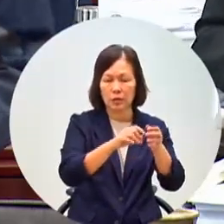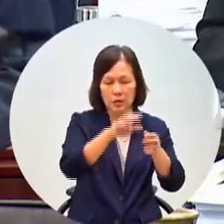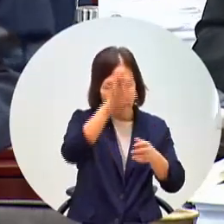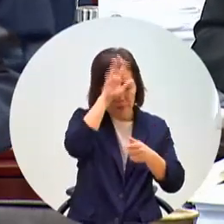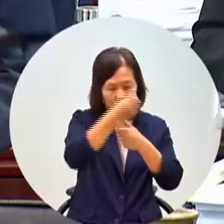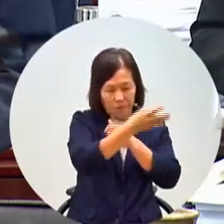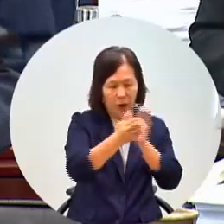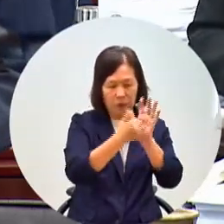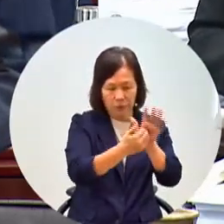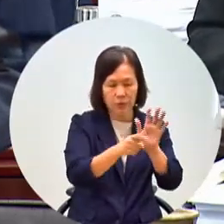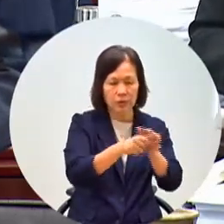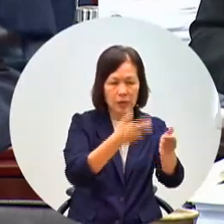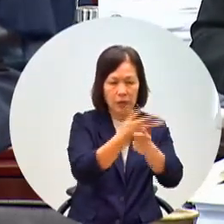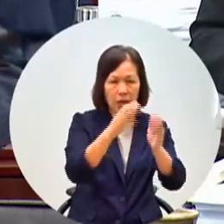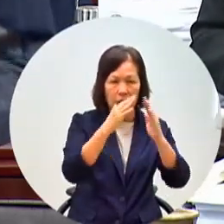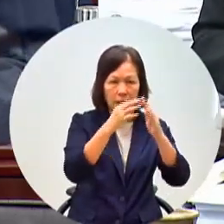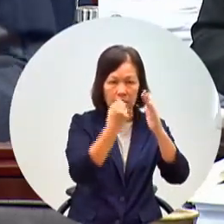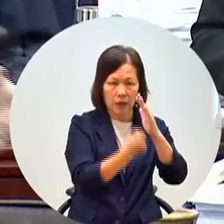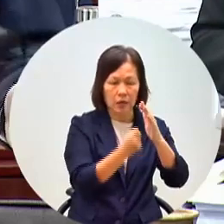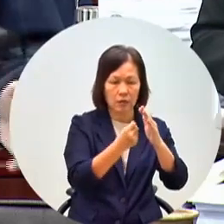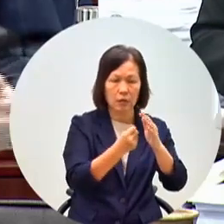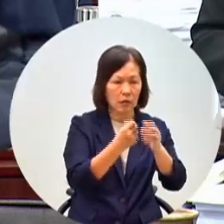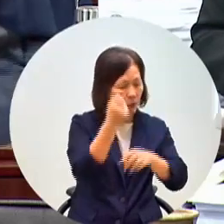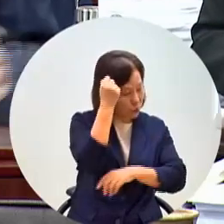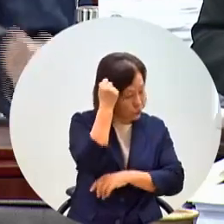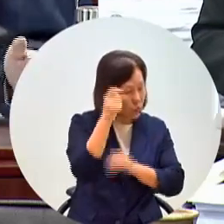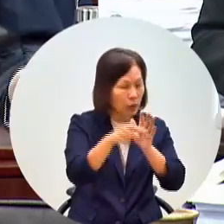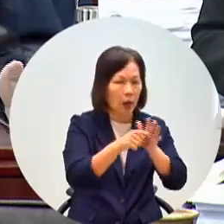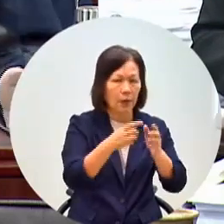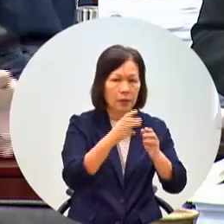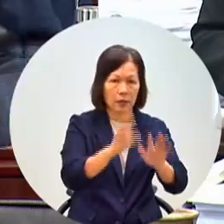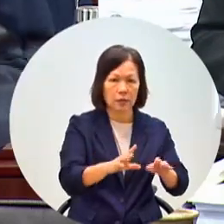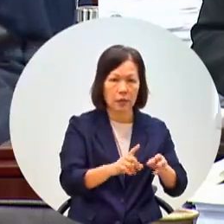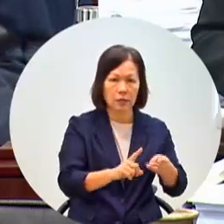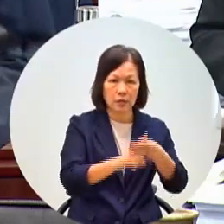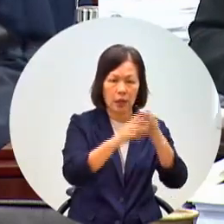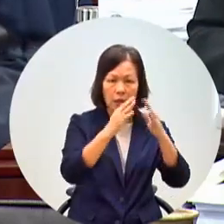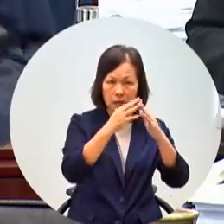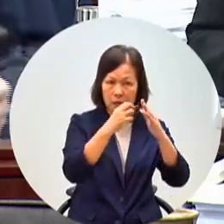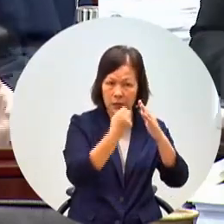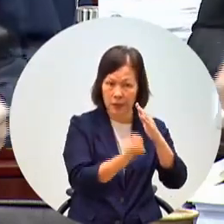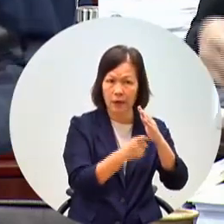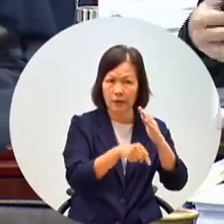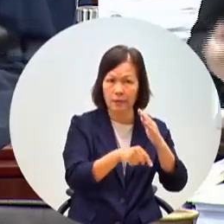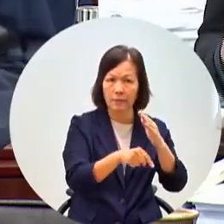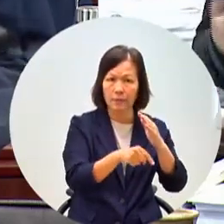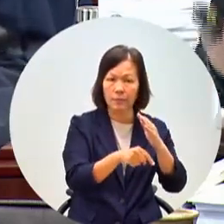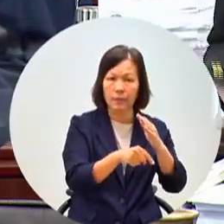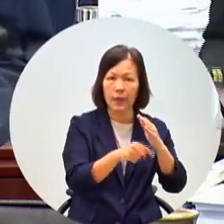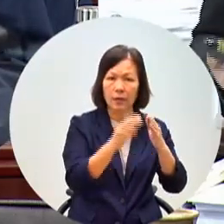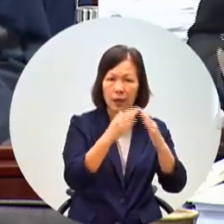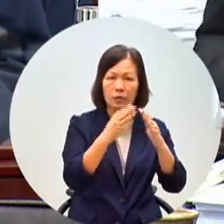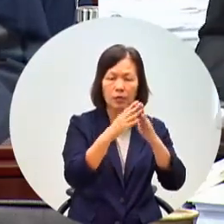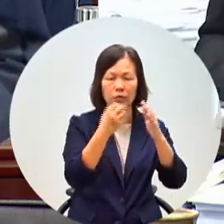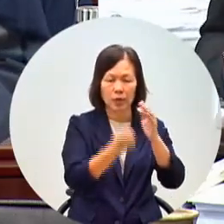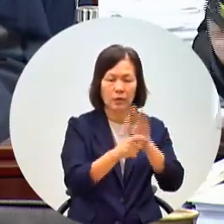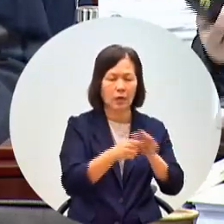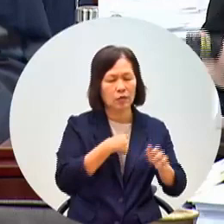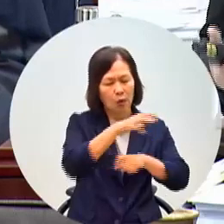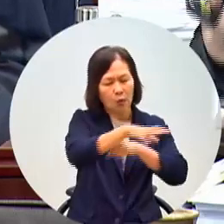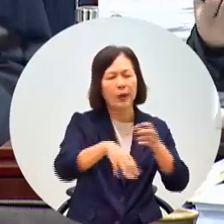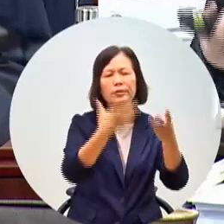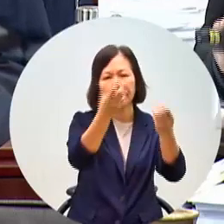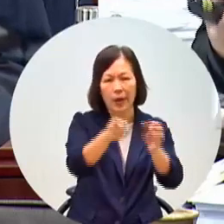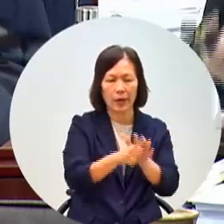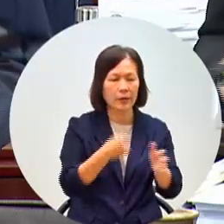供给居家检疫的人居住啊，啊现在都是以居家。在家里面的这个、 人家就是居家没有环境嘛，他